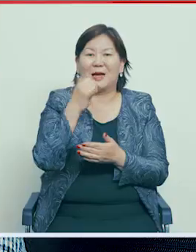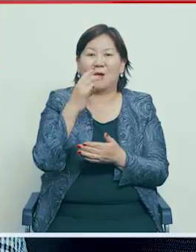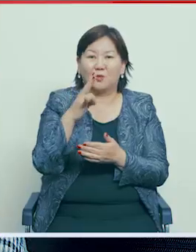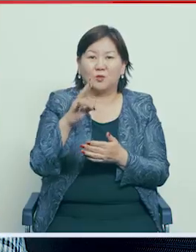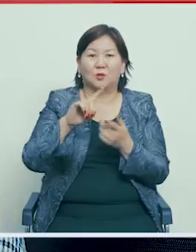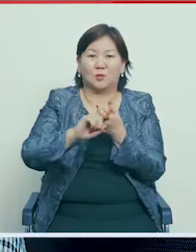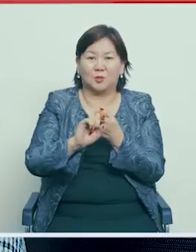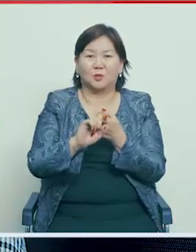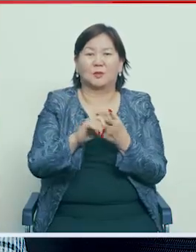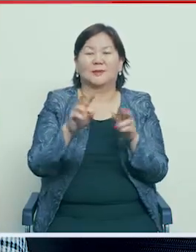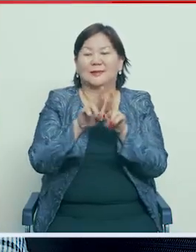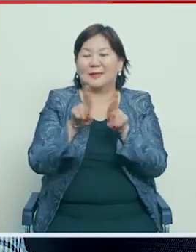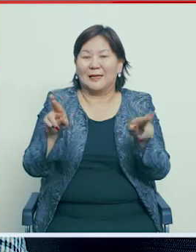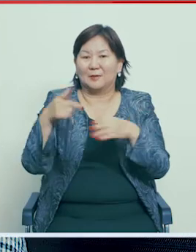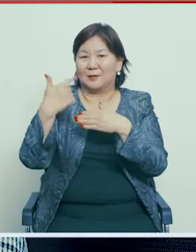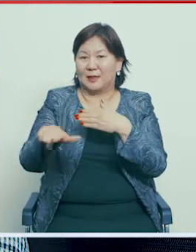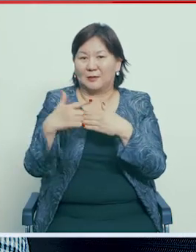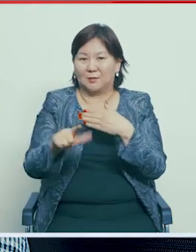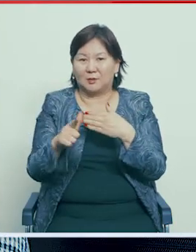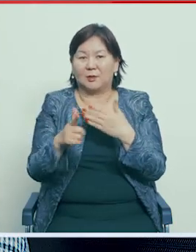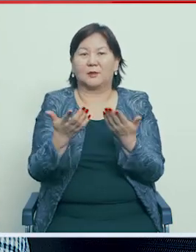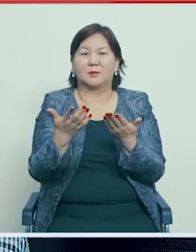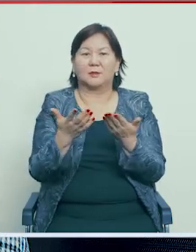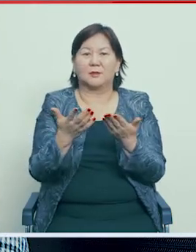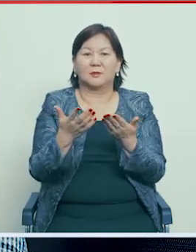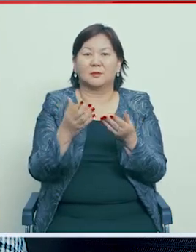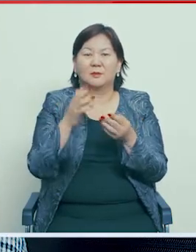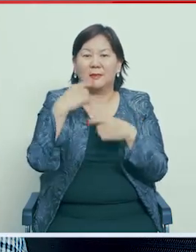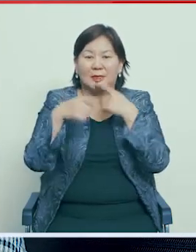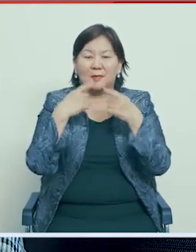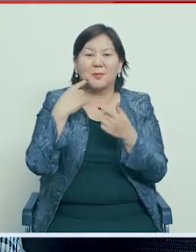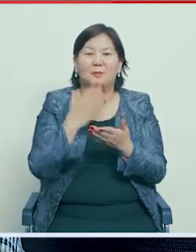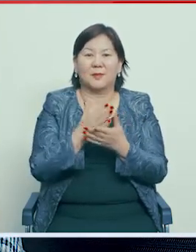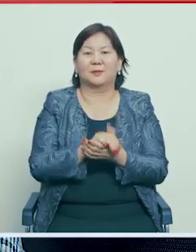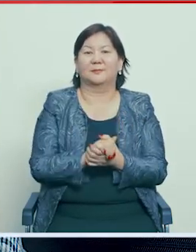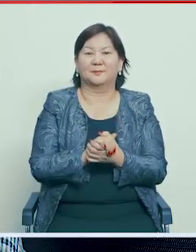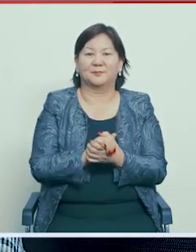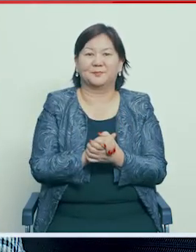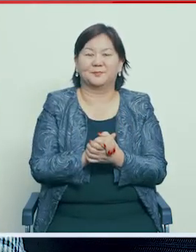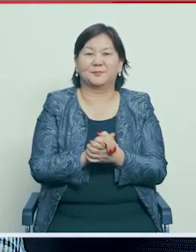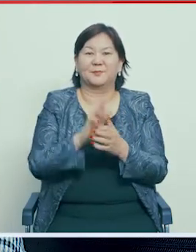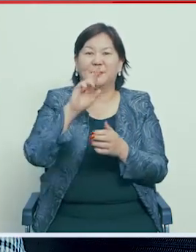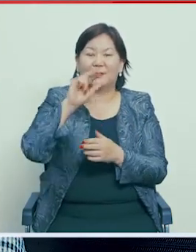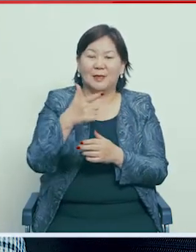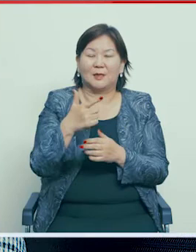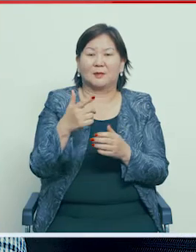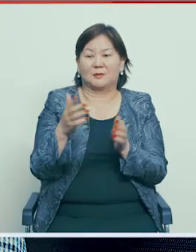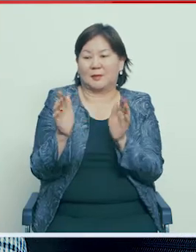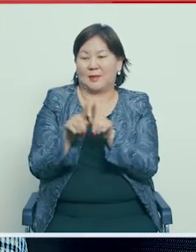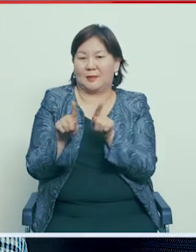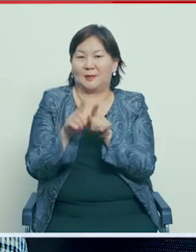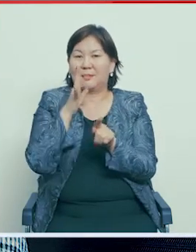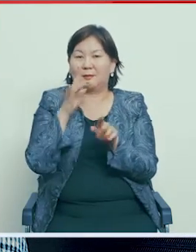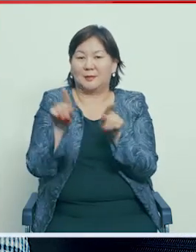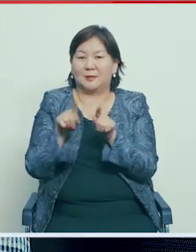хүүхдүүдийн хувьд бас ялгуурлан гадуурх гэдэг юмыг бас энд бас ярмаар байна л да. Зүгээр яг үеийнх нь хүүхдүүд бол